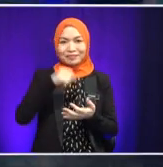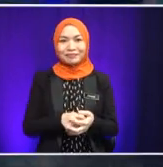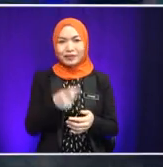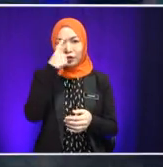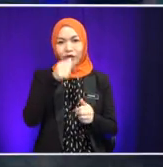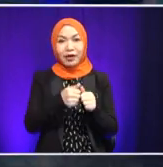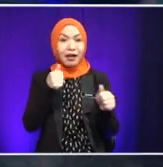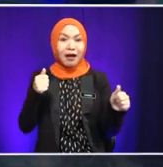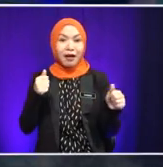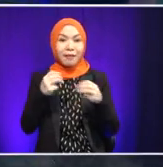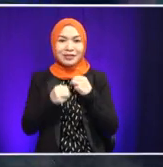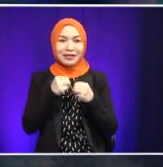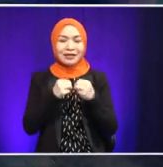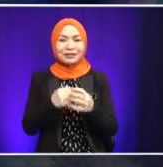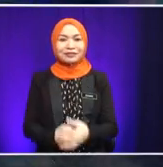Oke